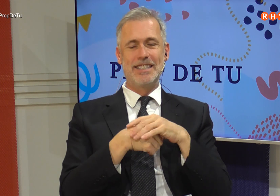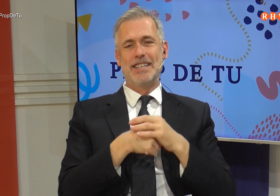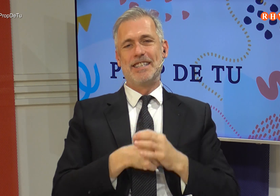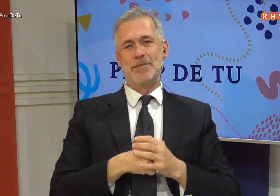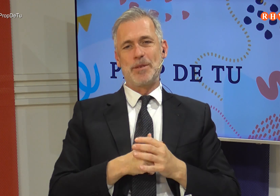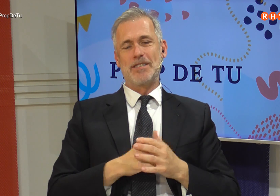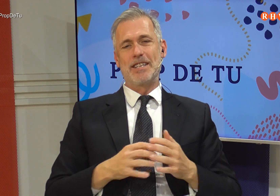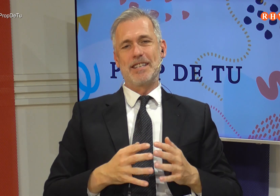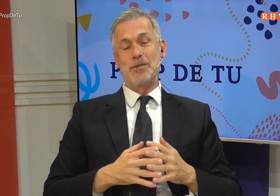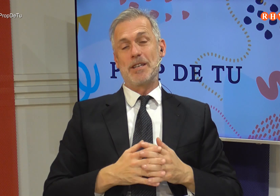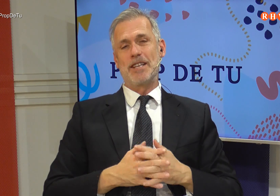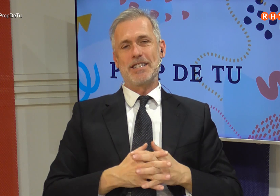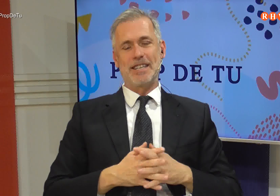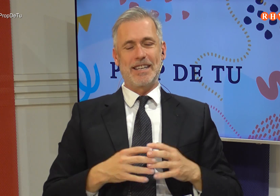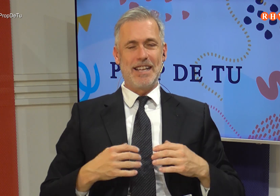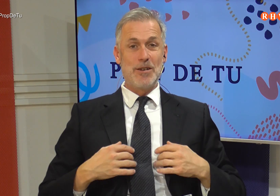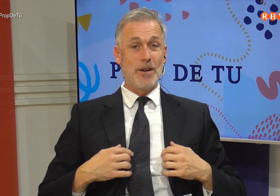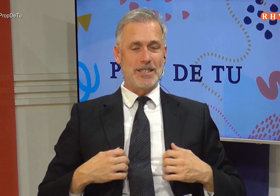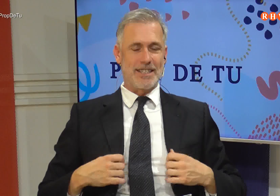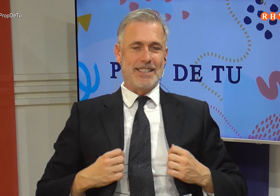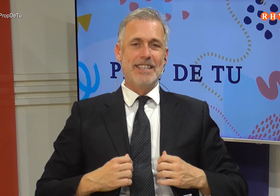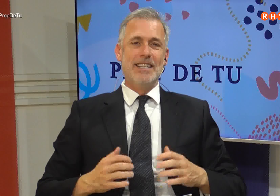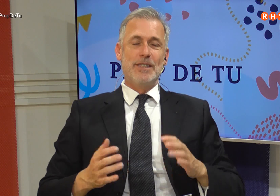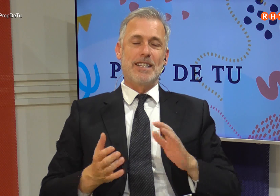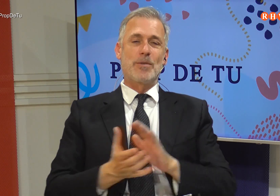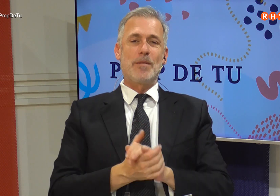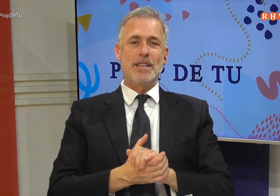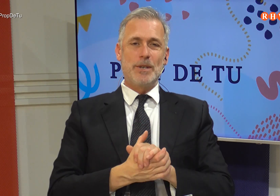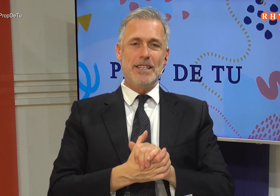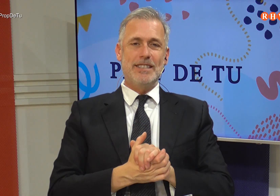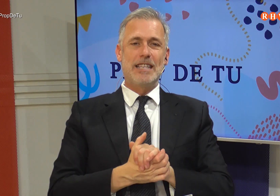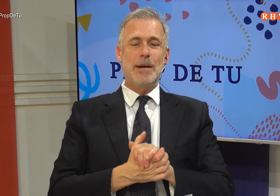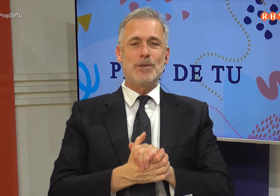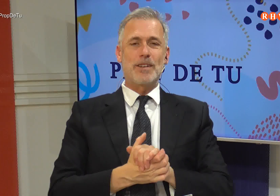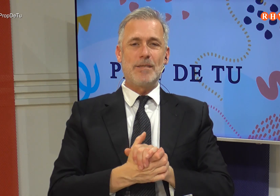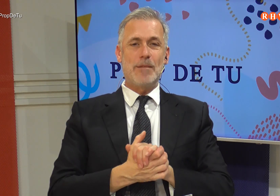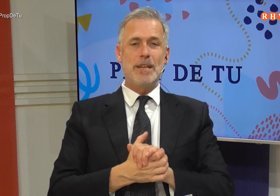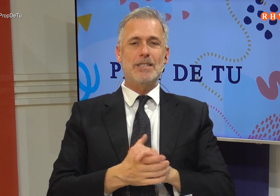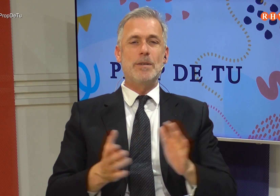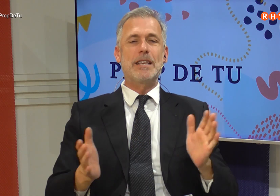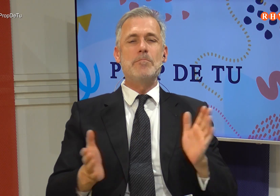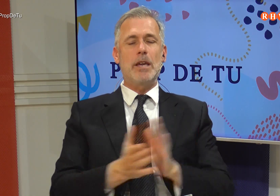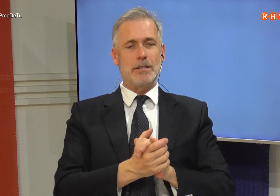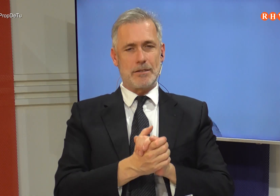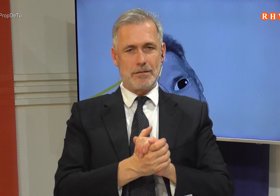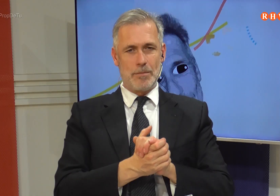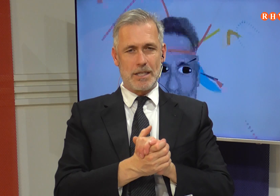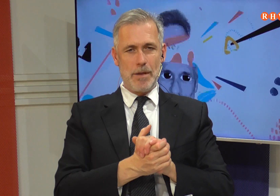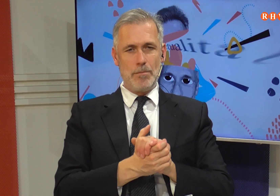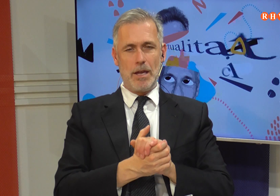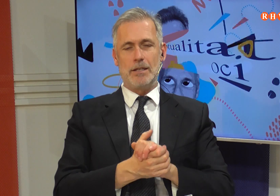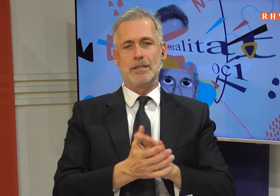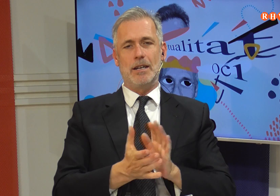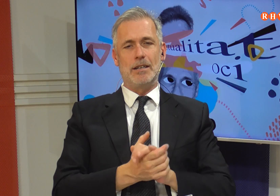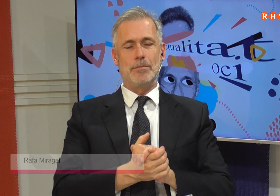localitat de la província valenciana, la comunitat valenciana, que ella no hagi estat. Fins aquí el programa d'avui, demà tornem a més, comencem